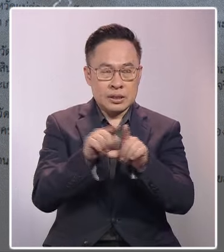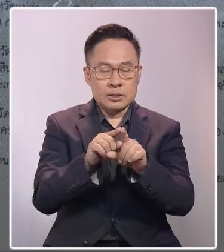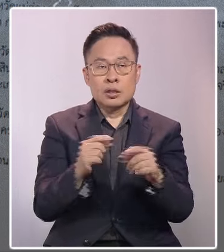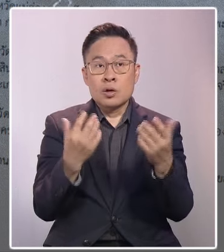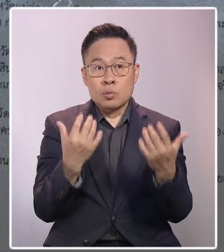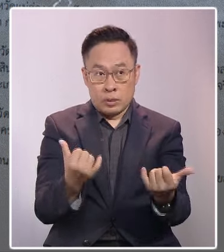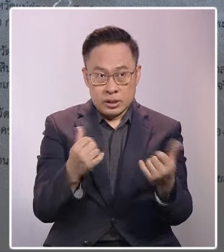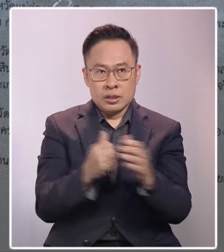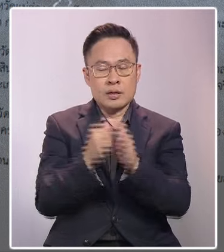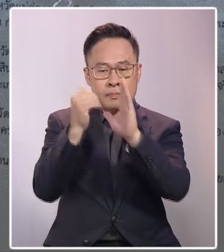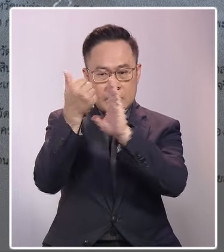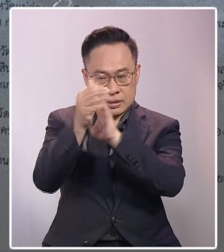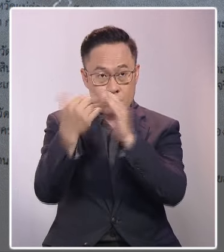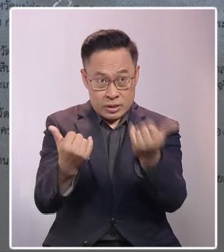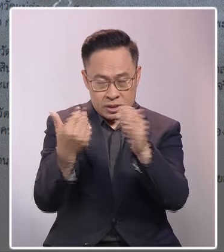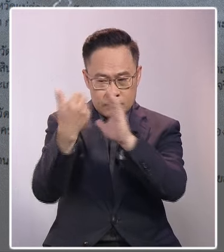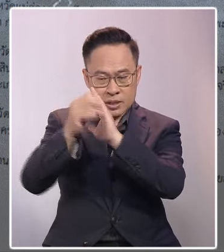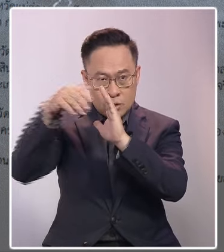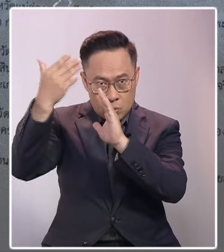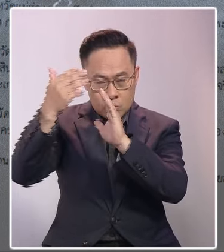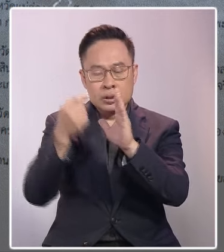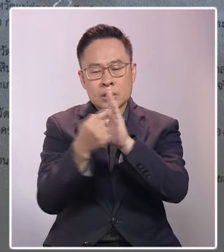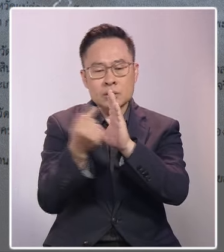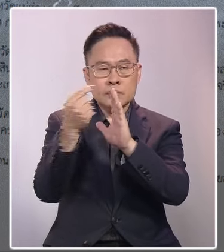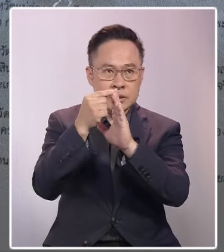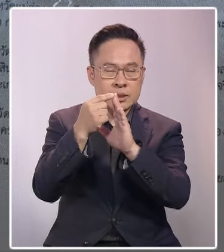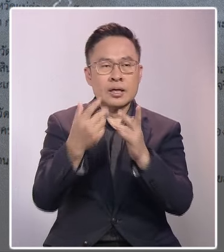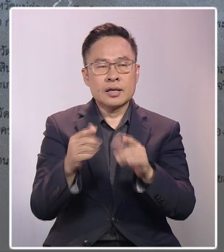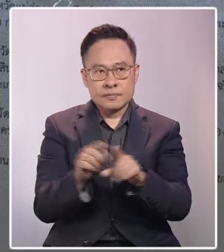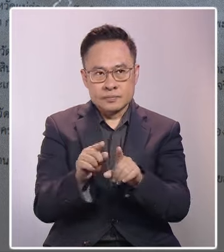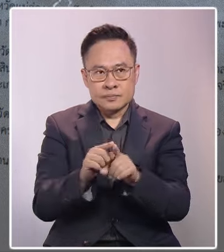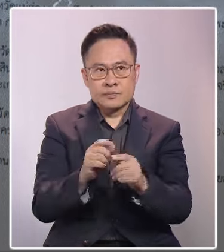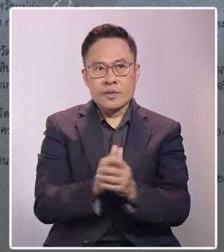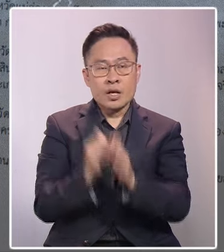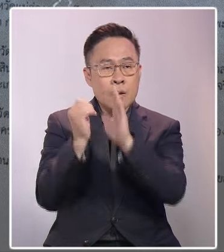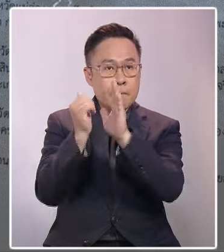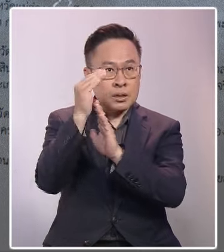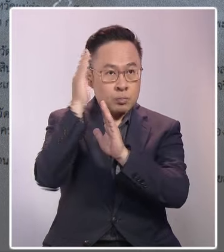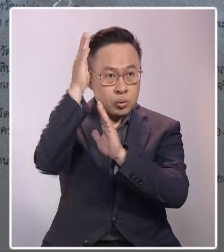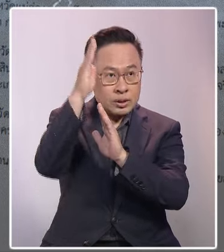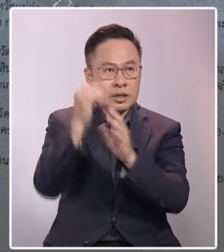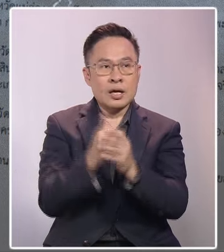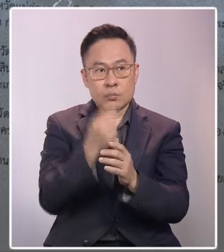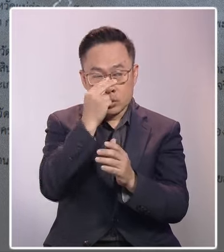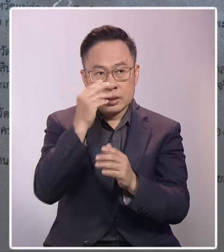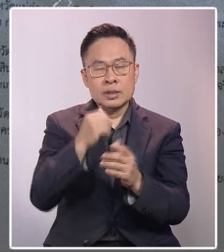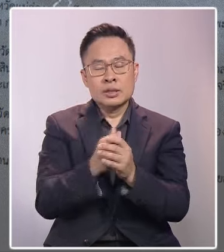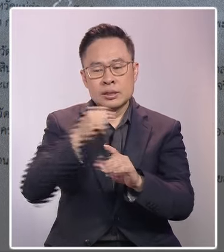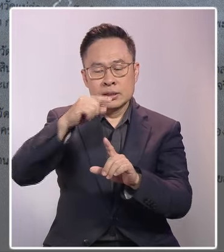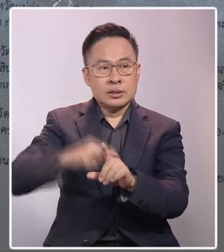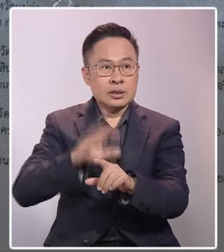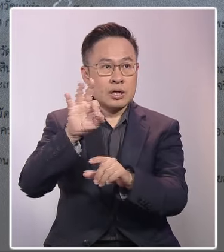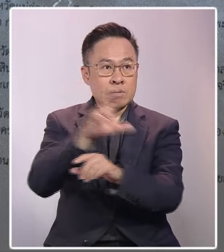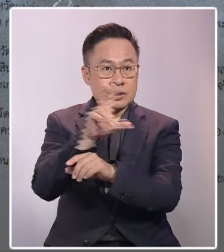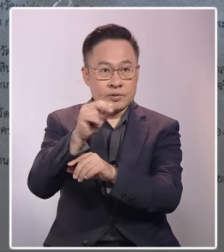ฝนมันจะไปหนักในพื้นที่ของภาคอีสานก่อนแต่ว่าที่น่าเป็นห่วงก็คือในพื้นที่ของภาคเหนือวันพรุ่งนี้เป็นต้นไปนะครับโดยเฉพาะที่จังหวัด